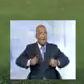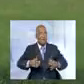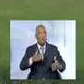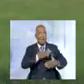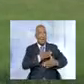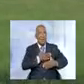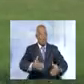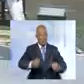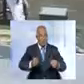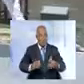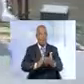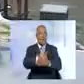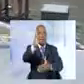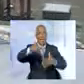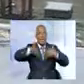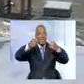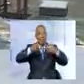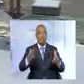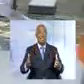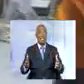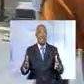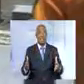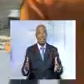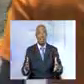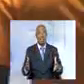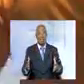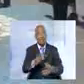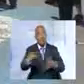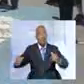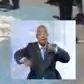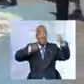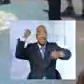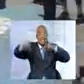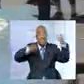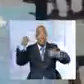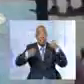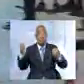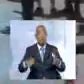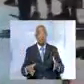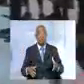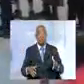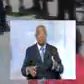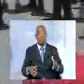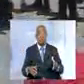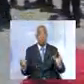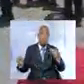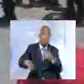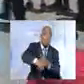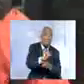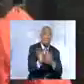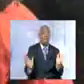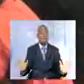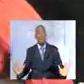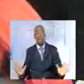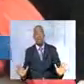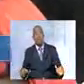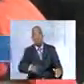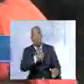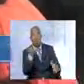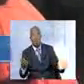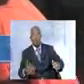les activités sportives. L'événement a bénéficié du soutien des responsables du ministère du Sport et de la Promotion de la Jeunesse, du